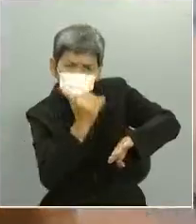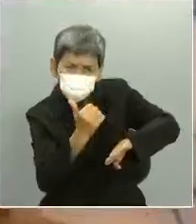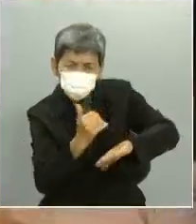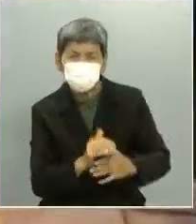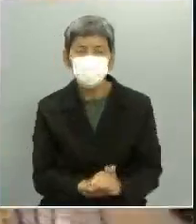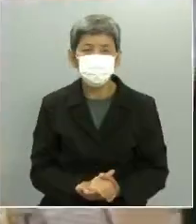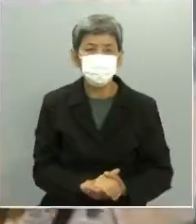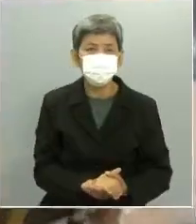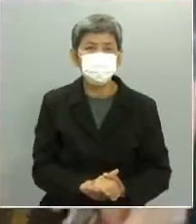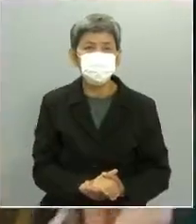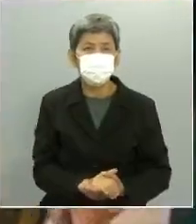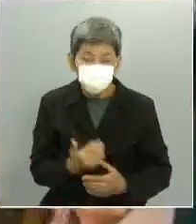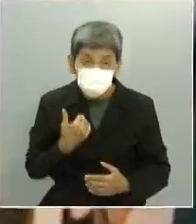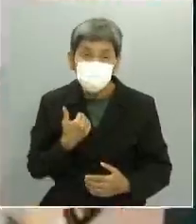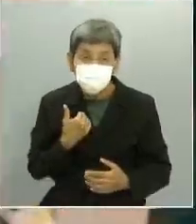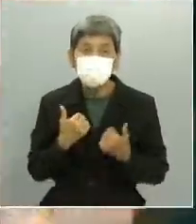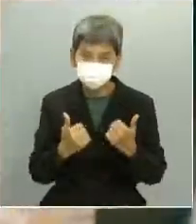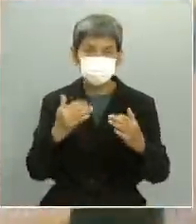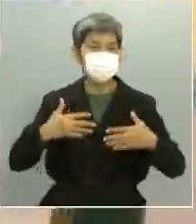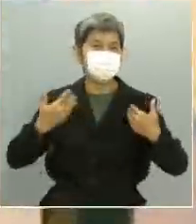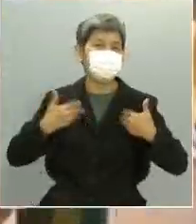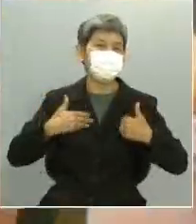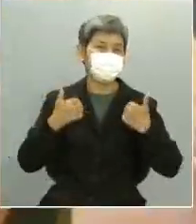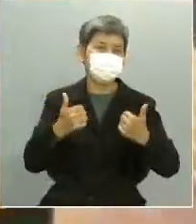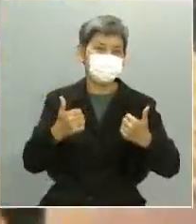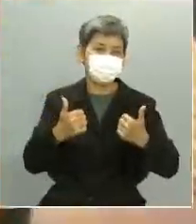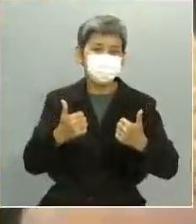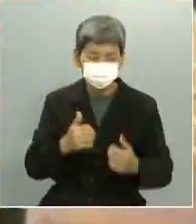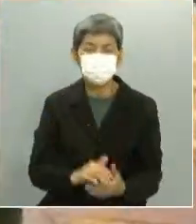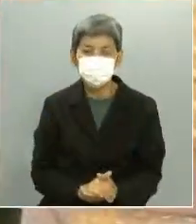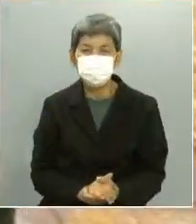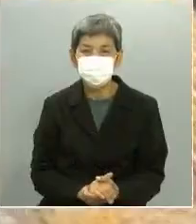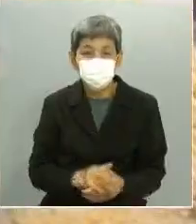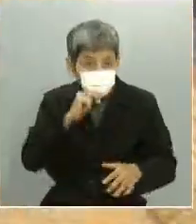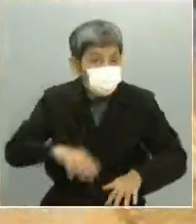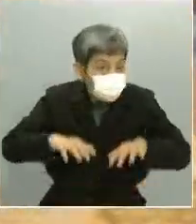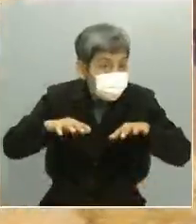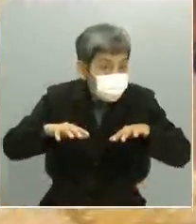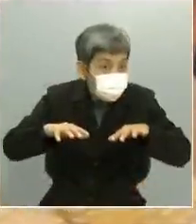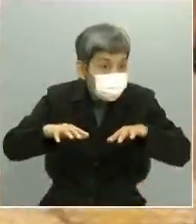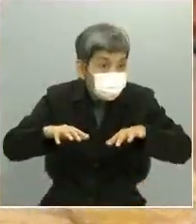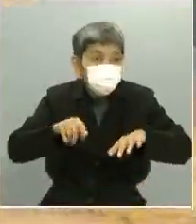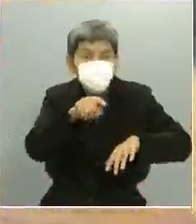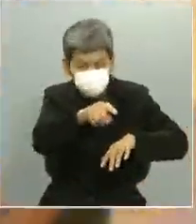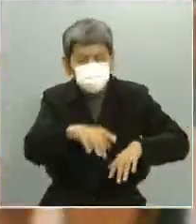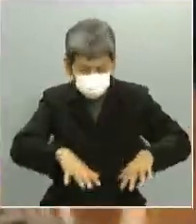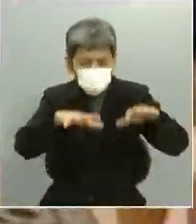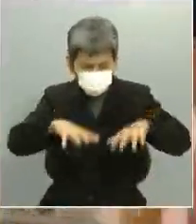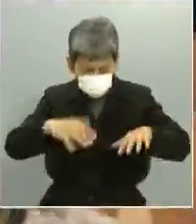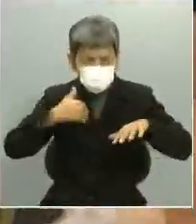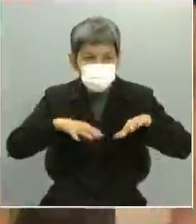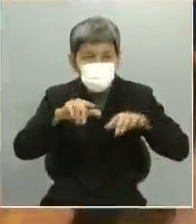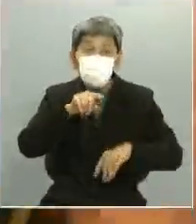หนักมีแล้ว ถึงแล้วโอเคดีใจด้วยนะข้างหน้าอย่าไปโดนถนนนะระวังนักเรียนไปยัง ช่วงเนี่ยค่ะ ตรง น ี้นะ